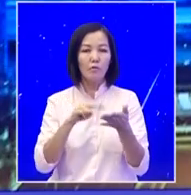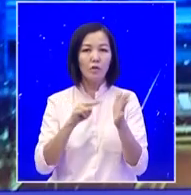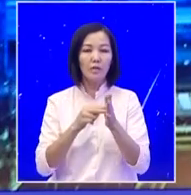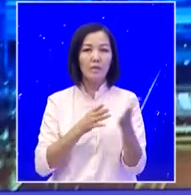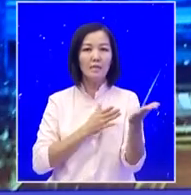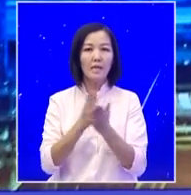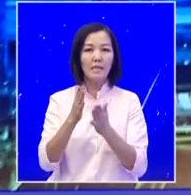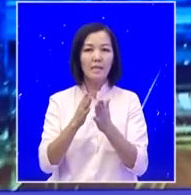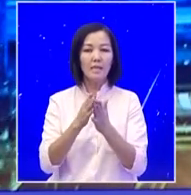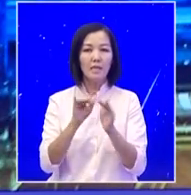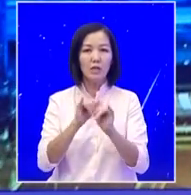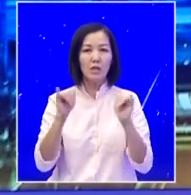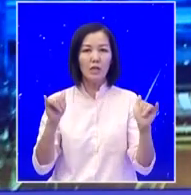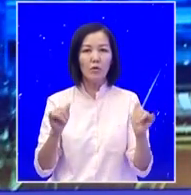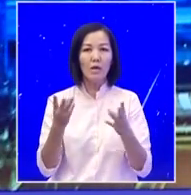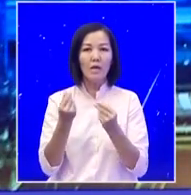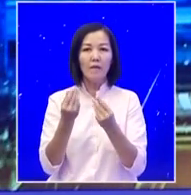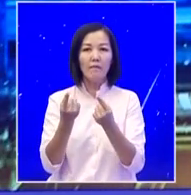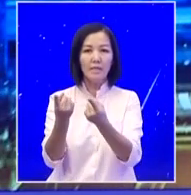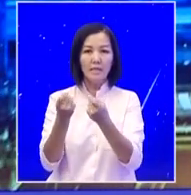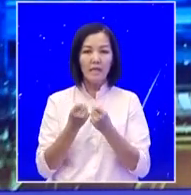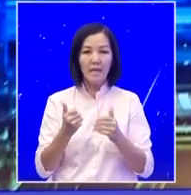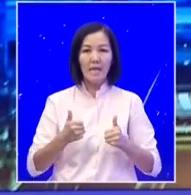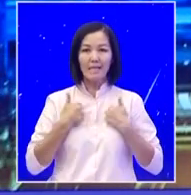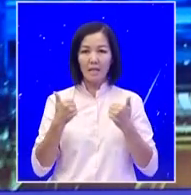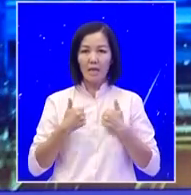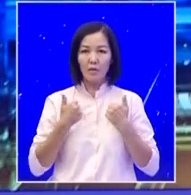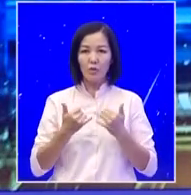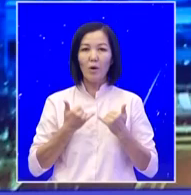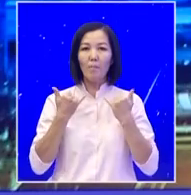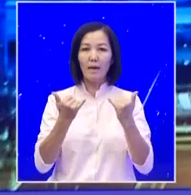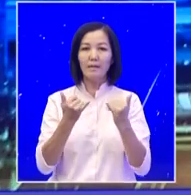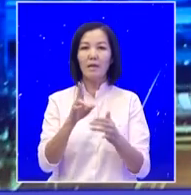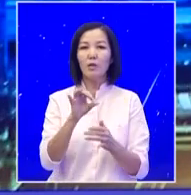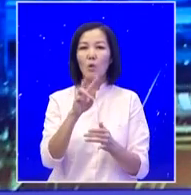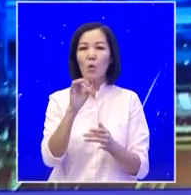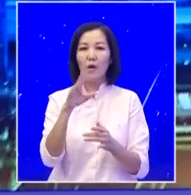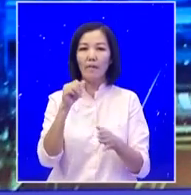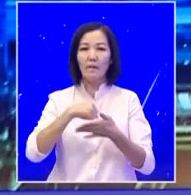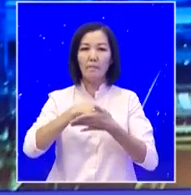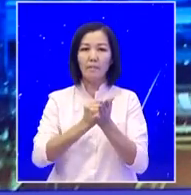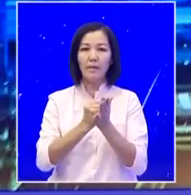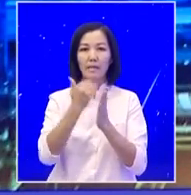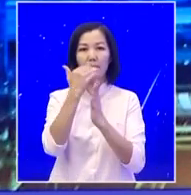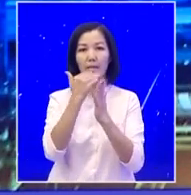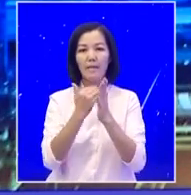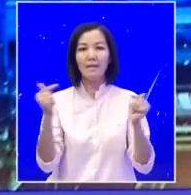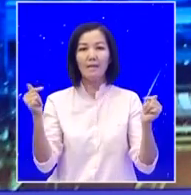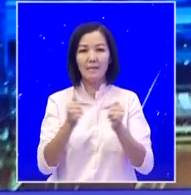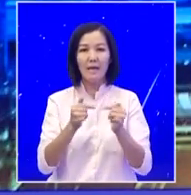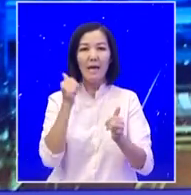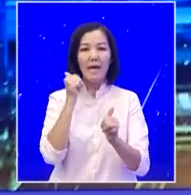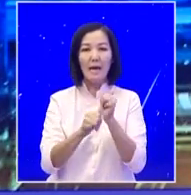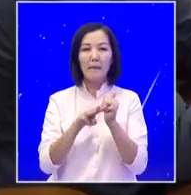бюджеттік саясатты жетілдіру мен инвестицияларды ынталандыруға бағытталған. Қасым-Жомарт Тоқаевтың бекіткен бағдарына сай әр